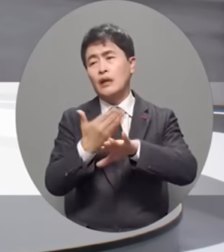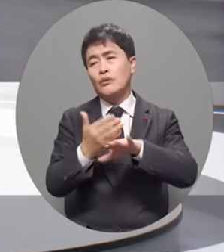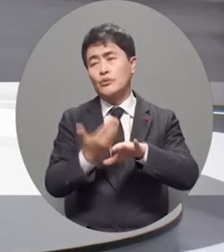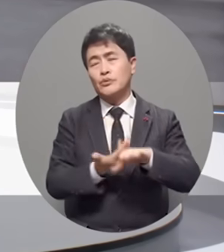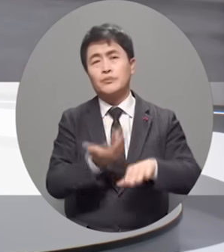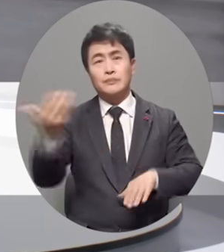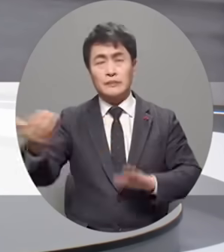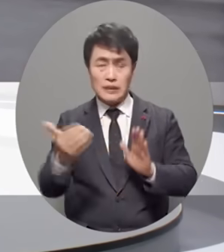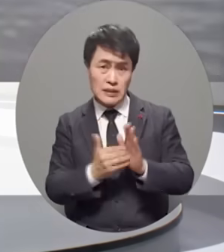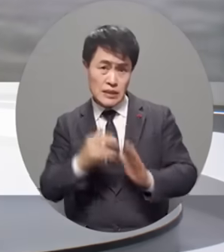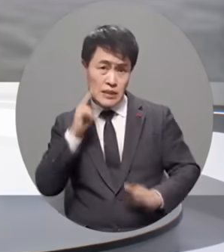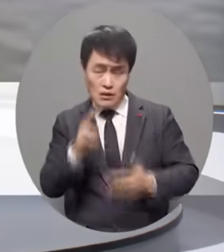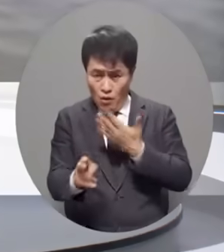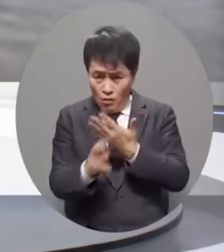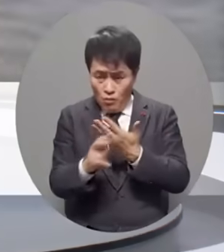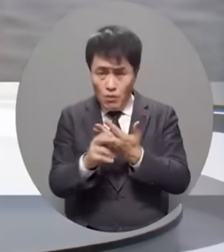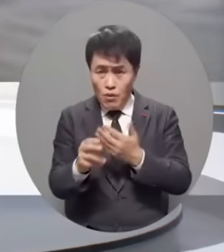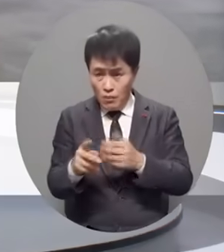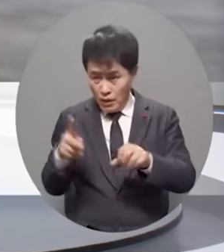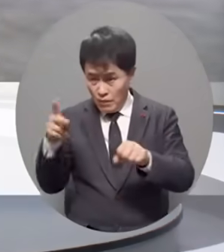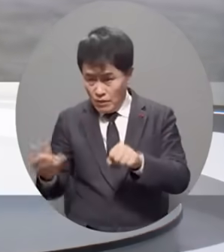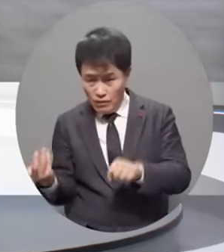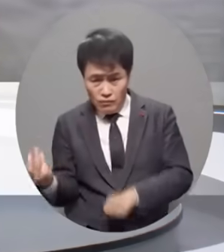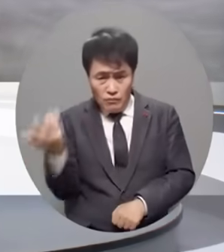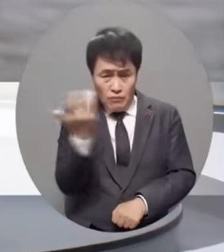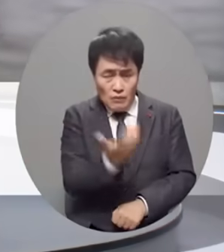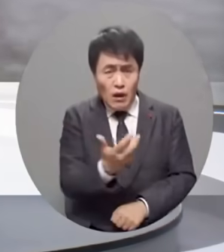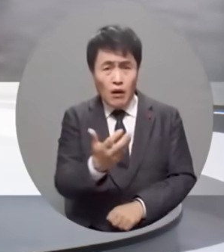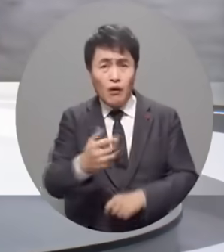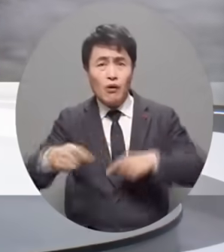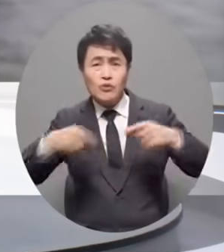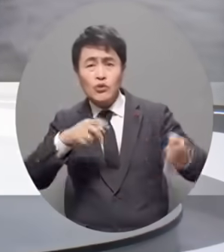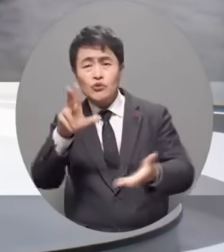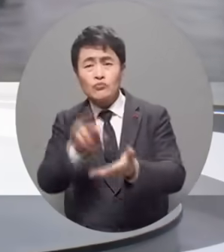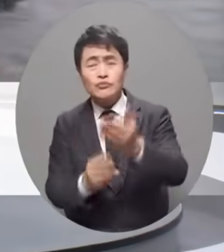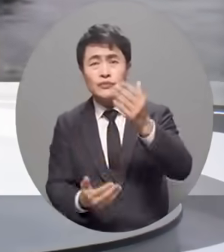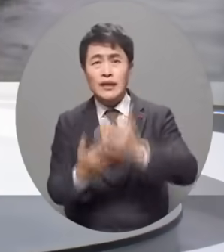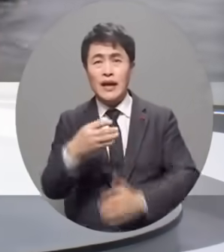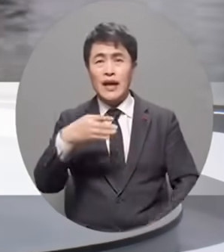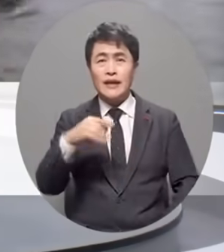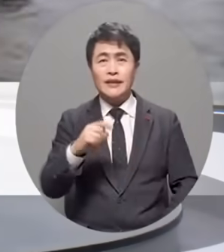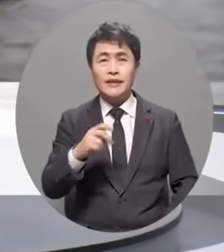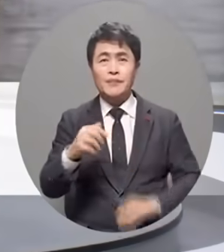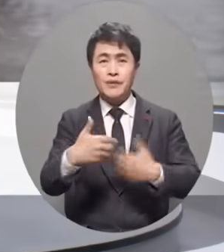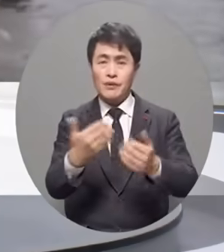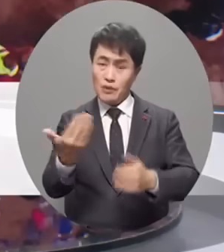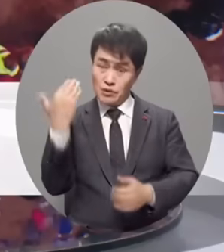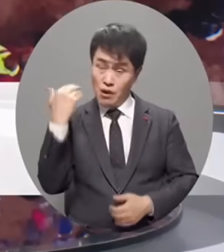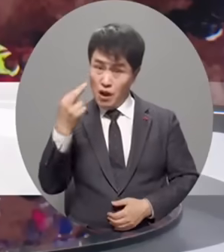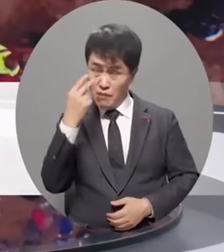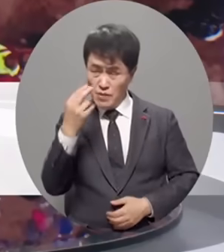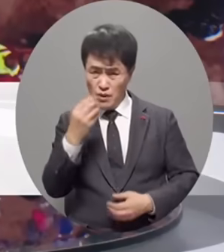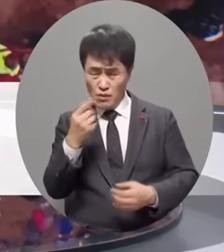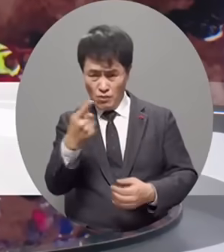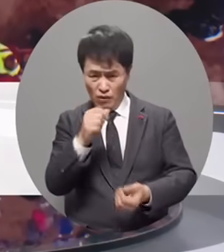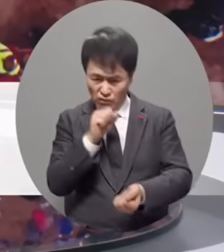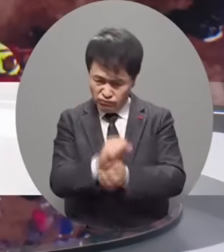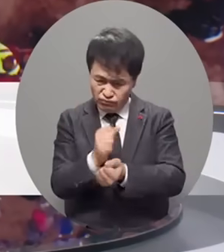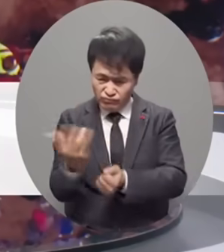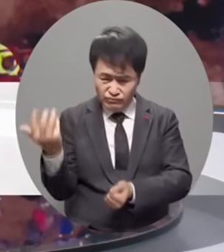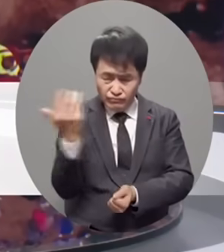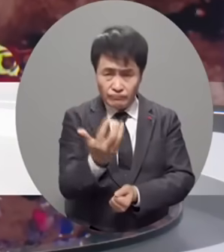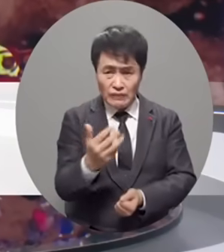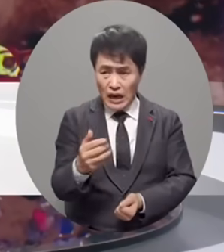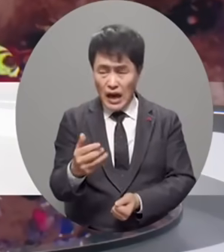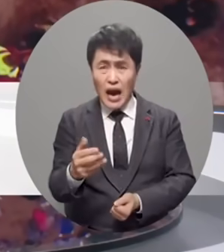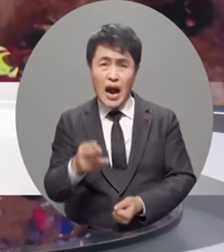이런 심각한 불법 이민자 문제, 정치 쟁점이 되고 있는데요. 트럼프 전 대통령은 이들이 미국을 오염시킨다면서 연일